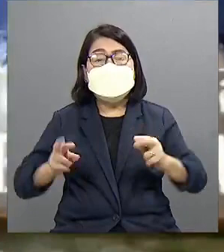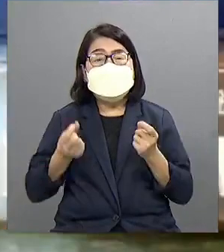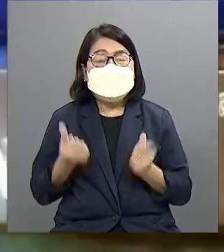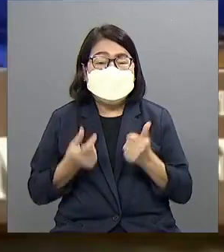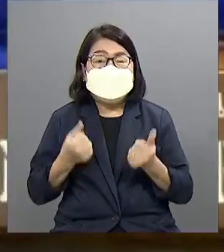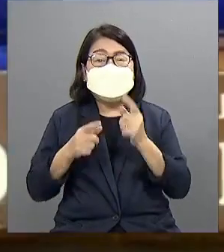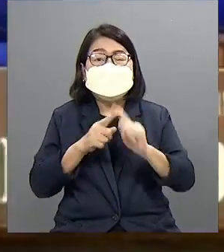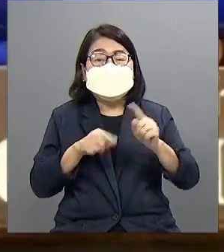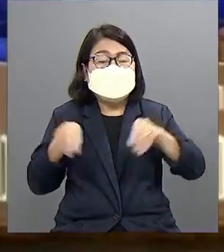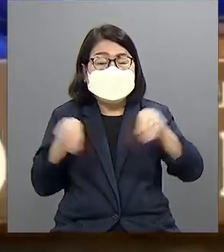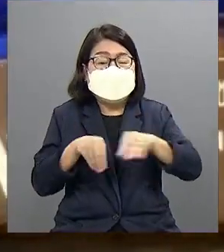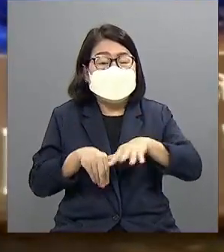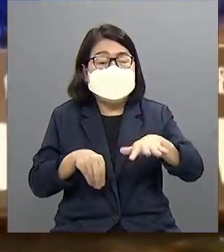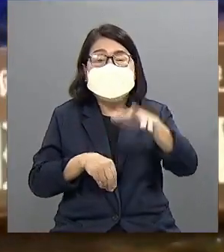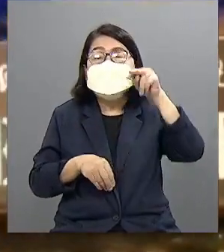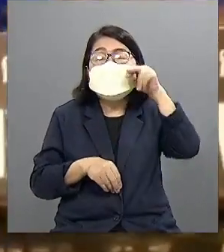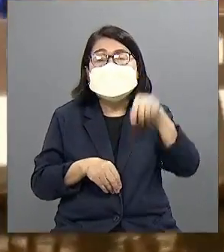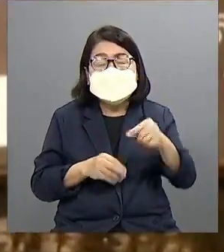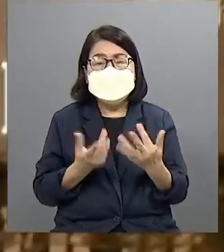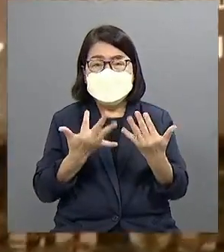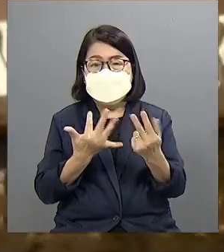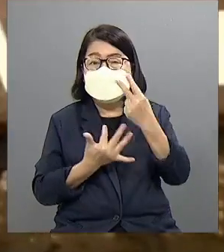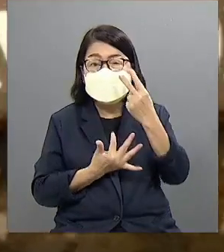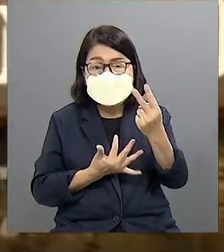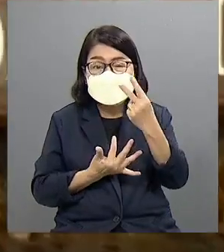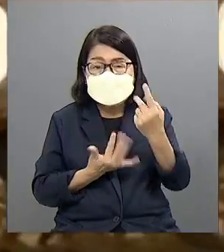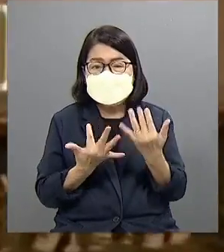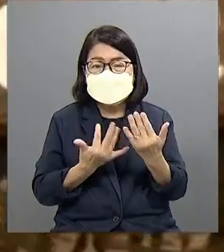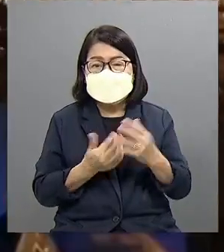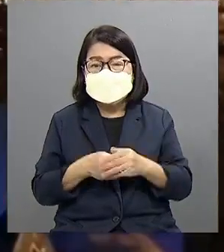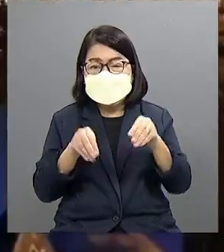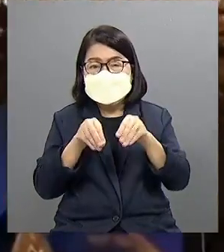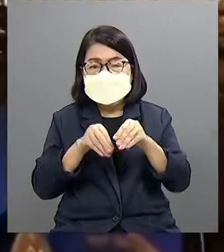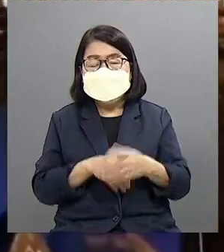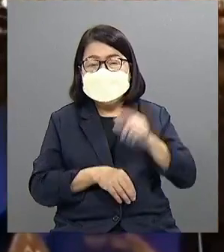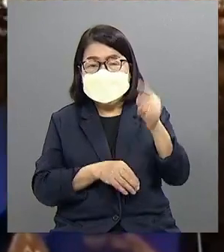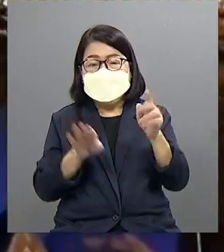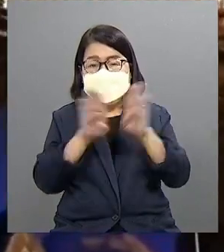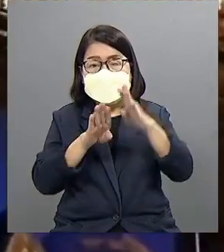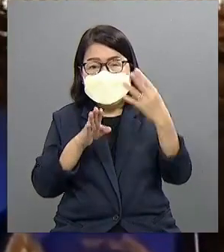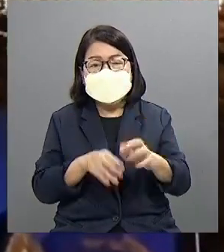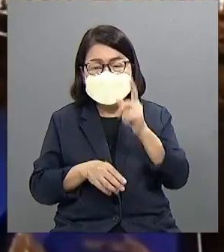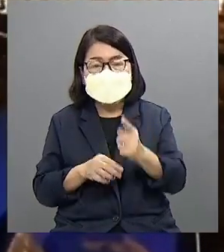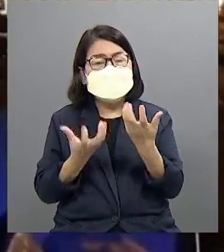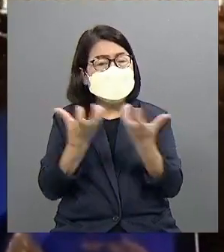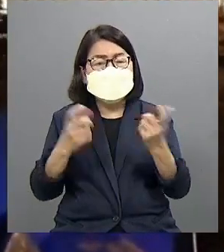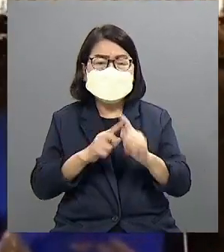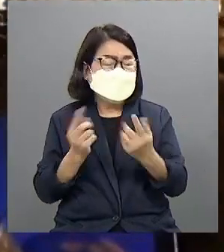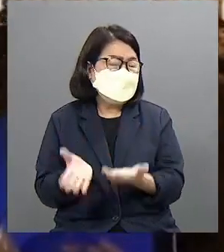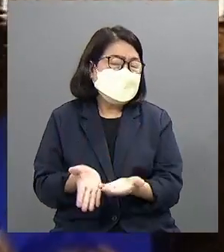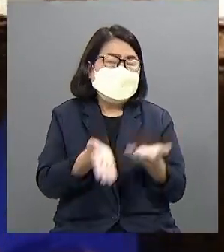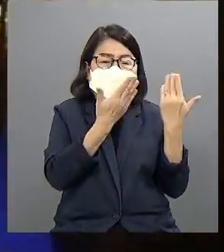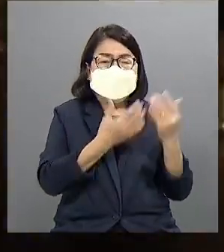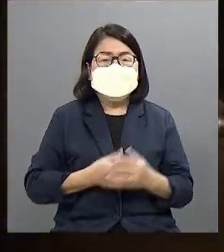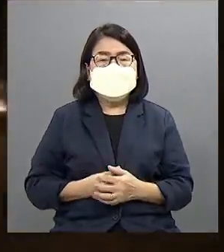ร็วๆนี้เราคงเห็นความชัดเจนค่ะว่าต้องมีการสั่งปิดแล้วก็มีการรื้อย้ายกันออกไปค่ะ